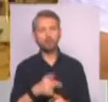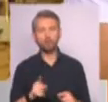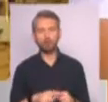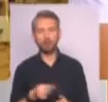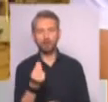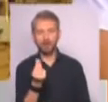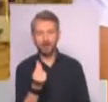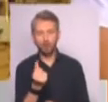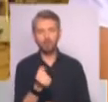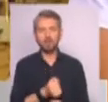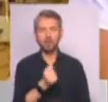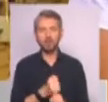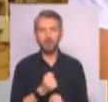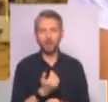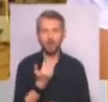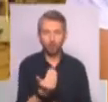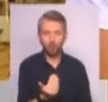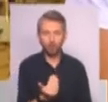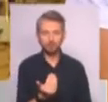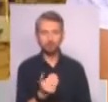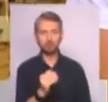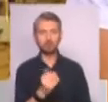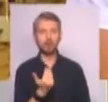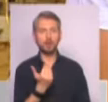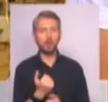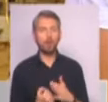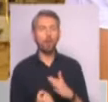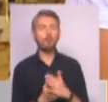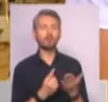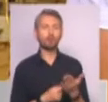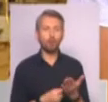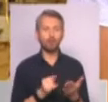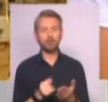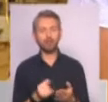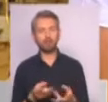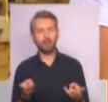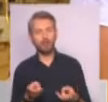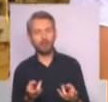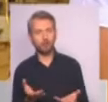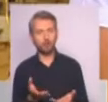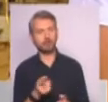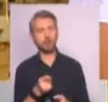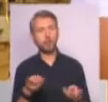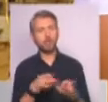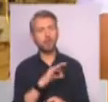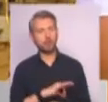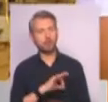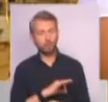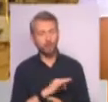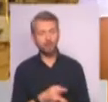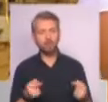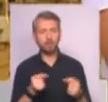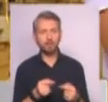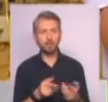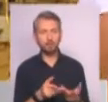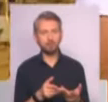тарифу, відпрацювання його і його обґрунтованості і доцільності, тут треба користуватися відповідними